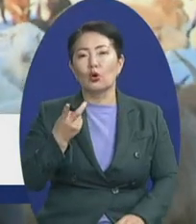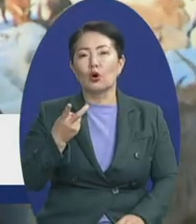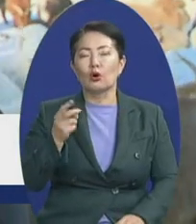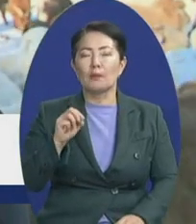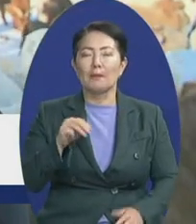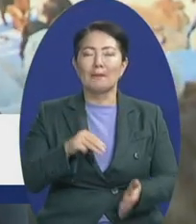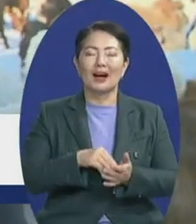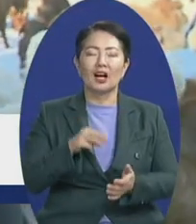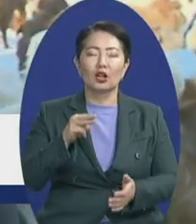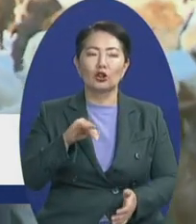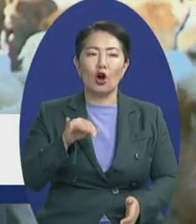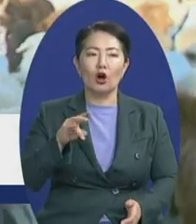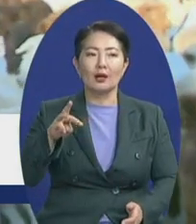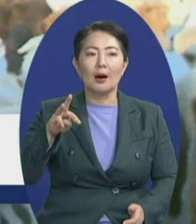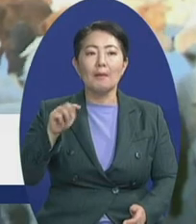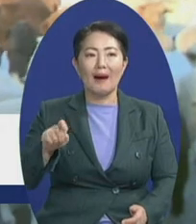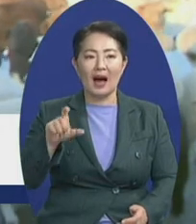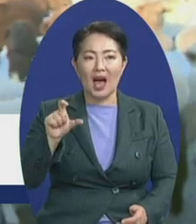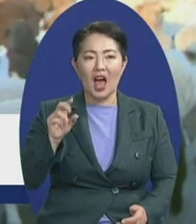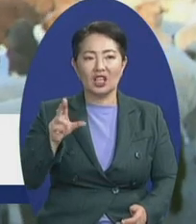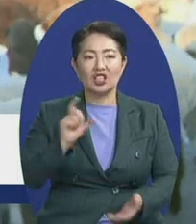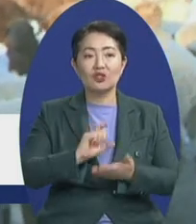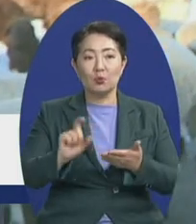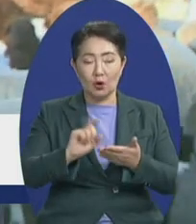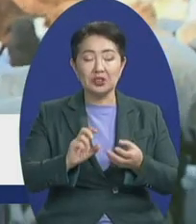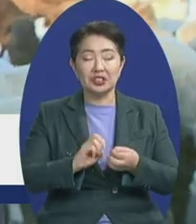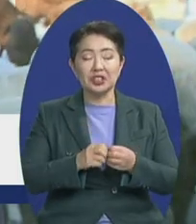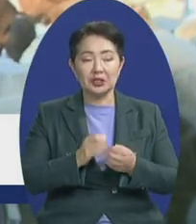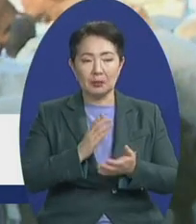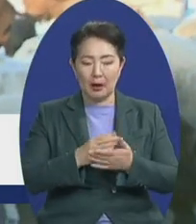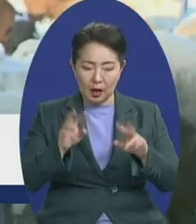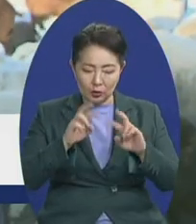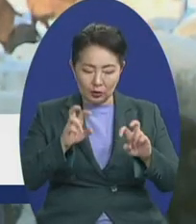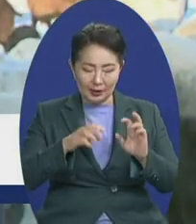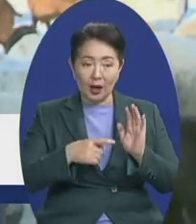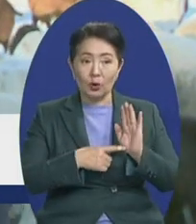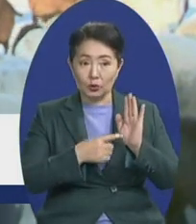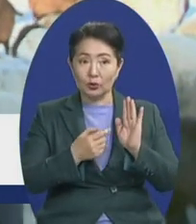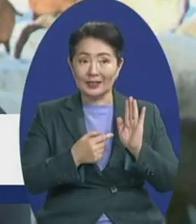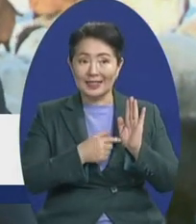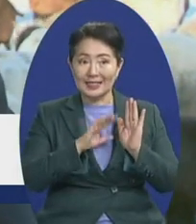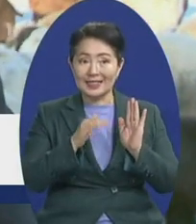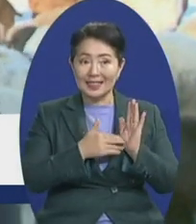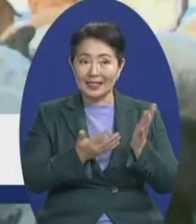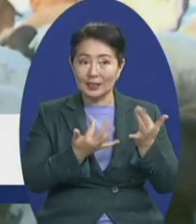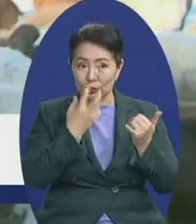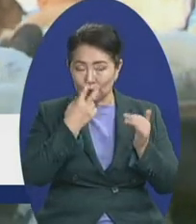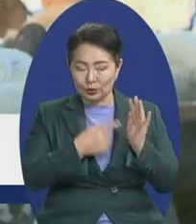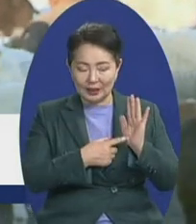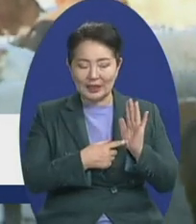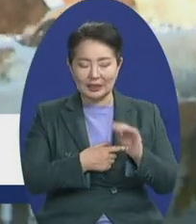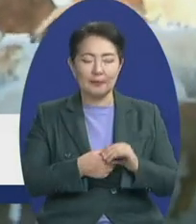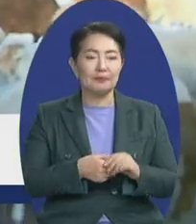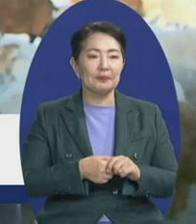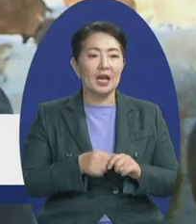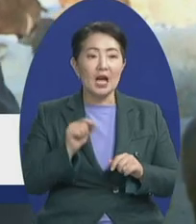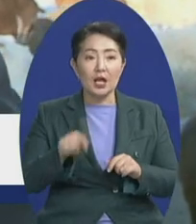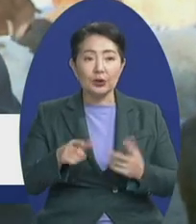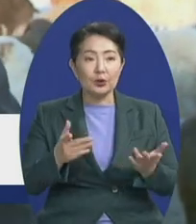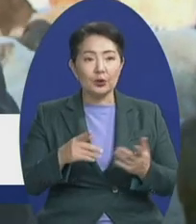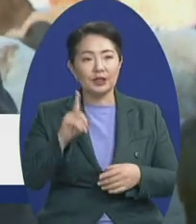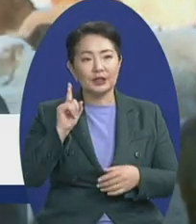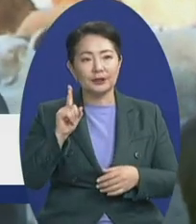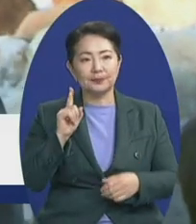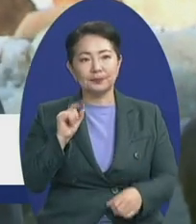ийм одоо судалгаа статистик үзүүлэлт гарсан. Тэгэхээр энэ бол